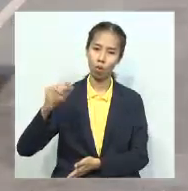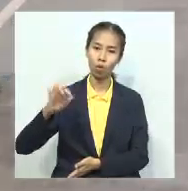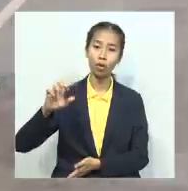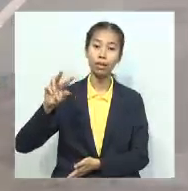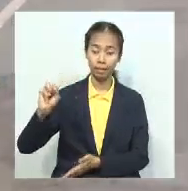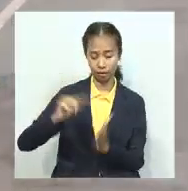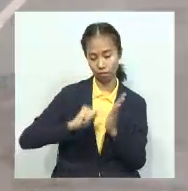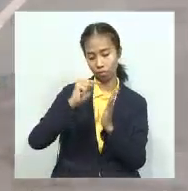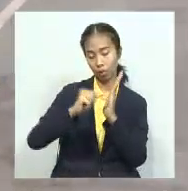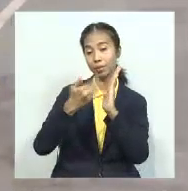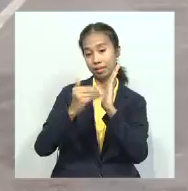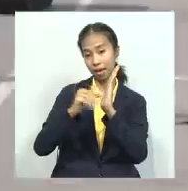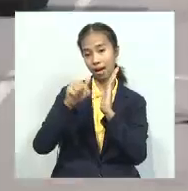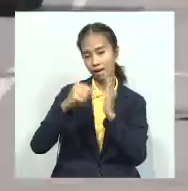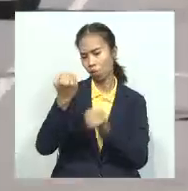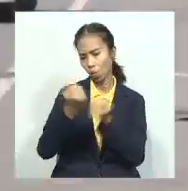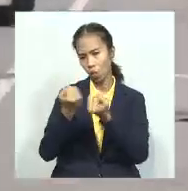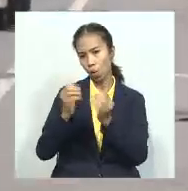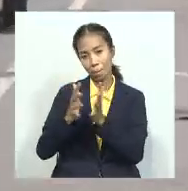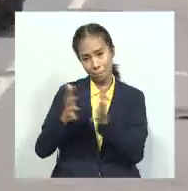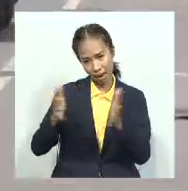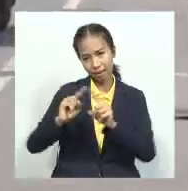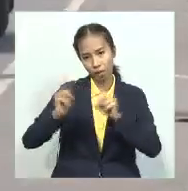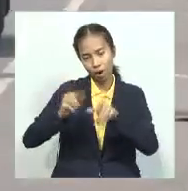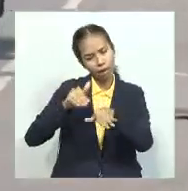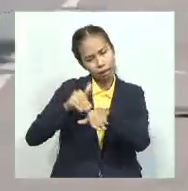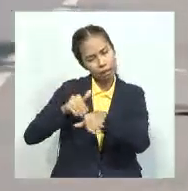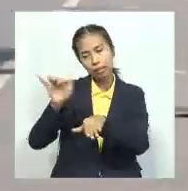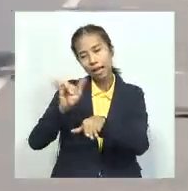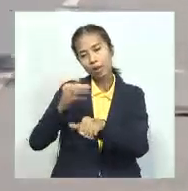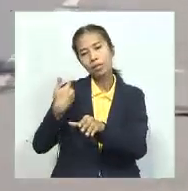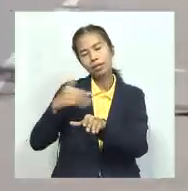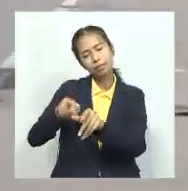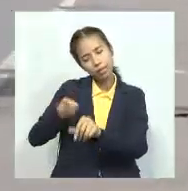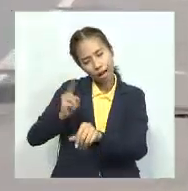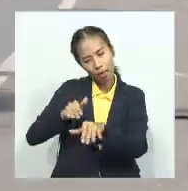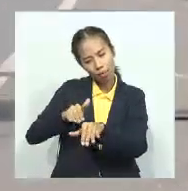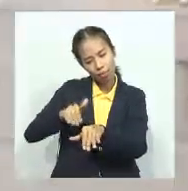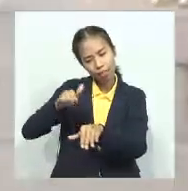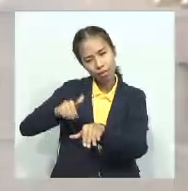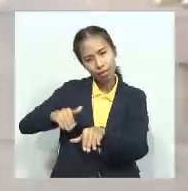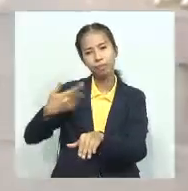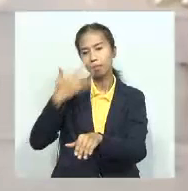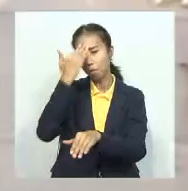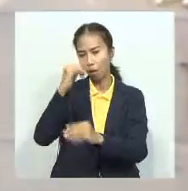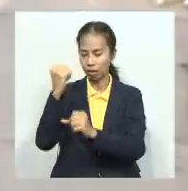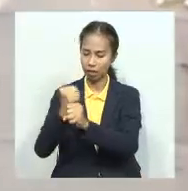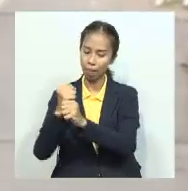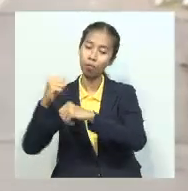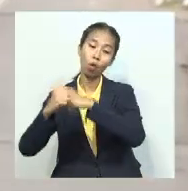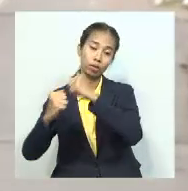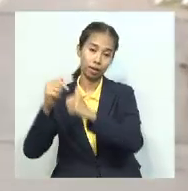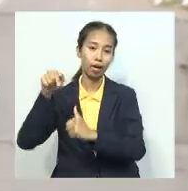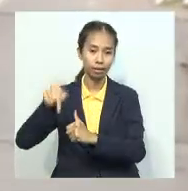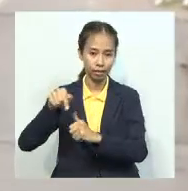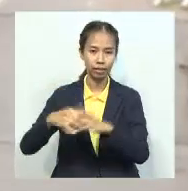ณรถค่อนข้างเยอะแต่ยังไม่ถึงขั้นหนาแน่นมีชะลอตัวบ้างในบางจุดตรงบริเวณที่มีการก่อสร้างซึ่งจากการสอบ